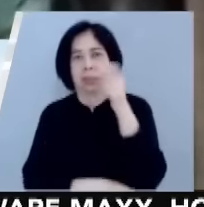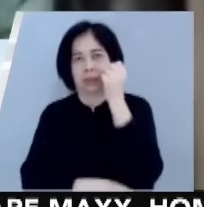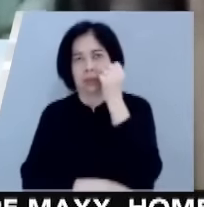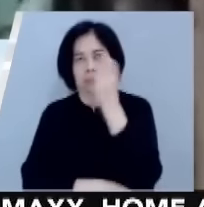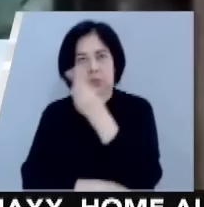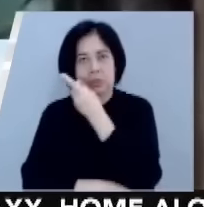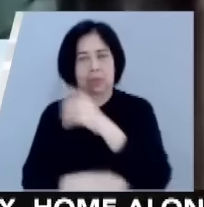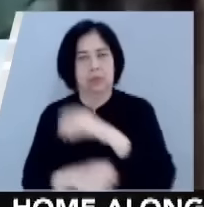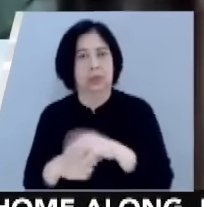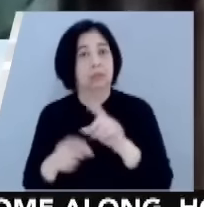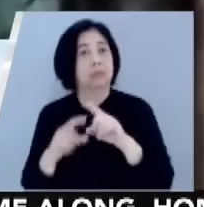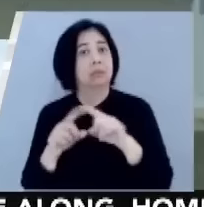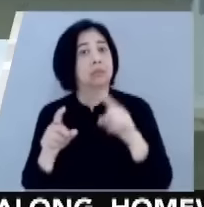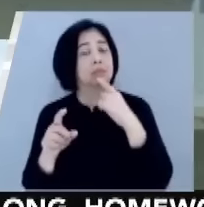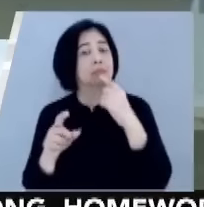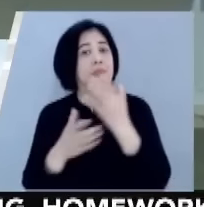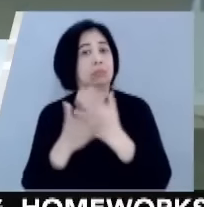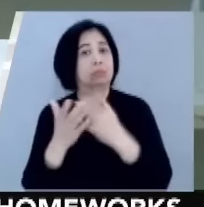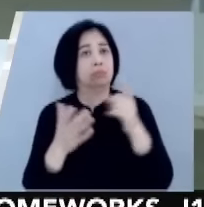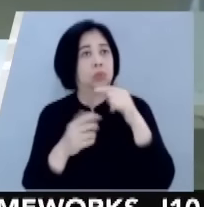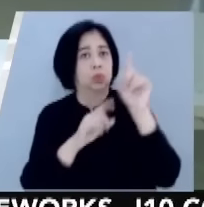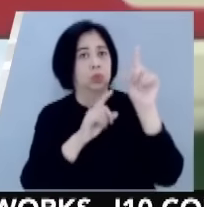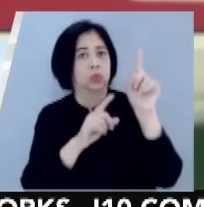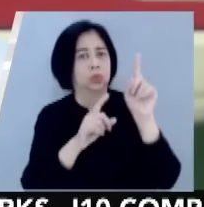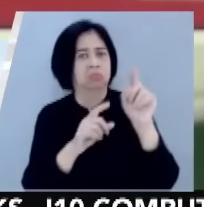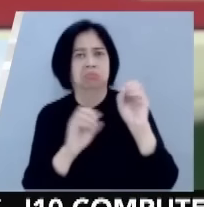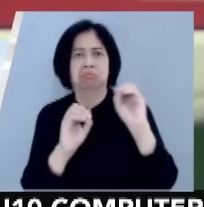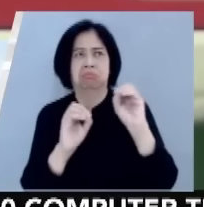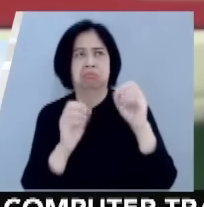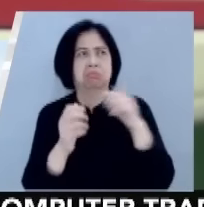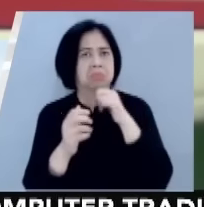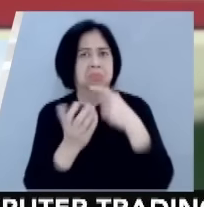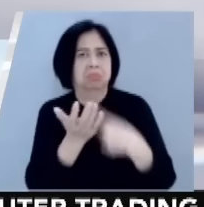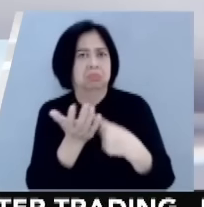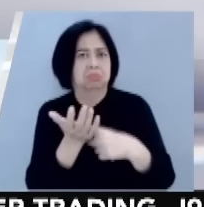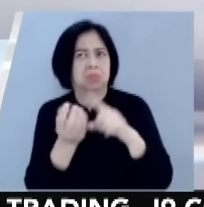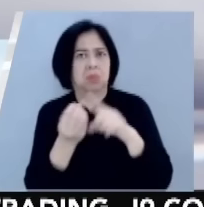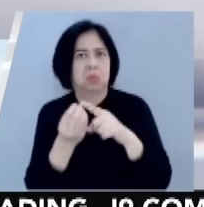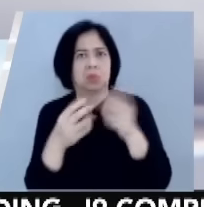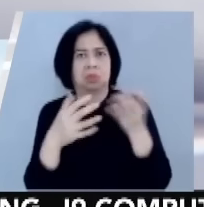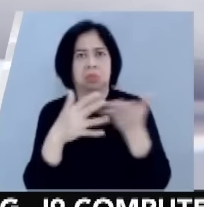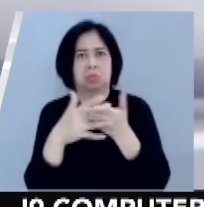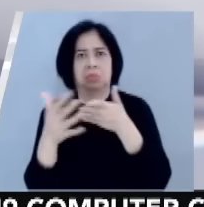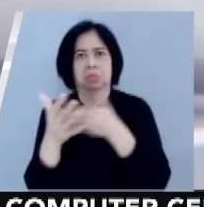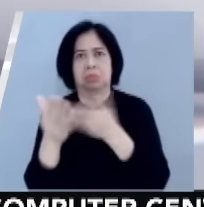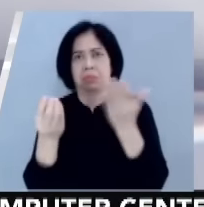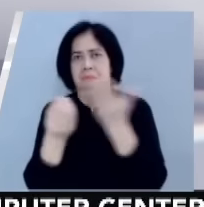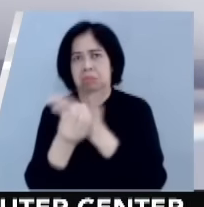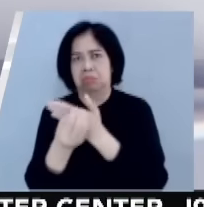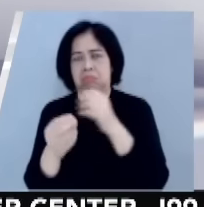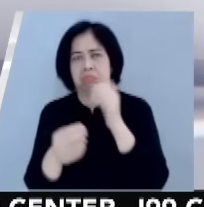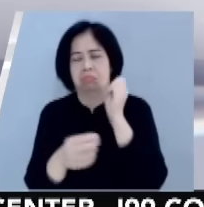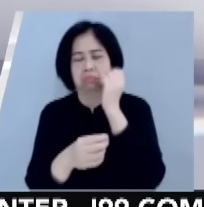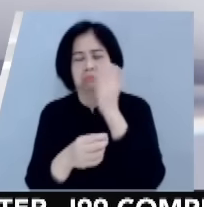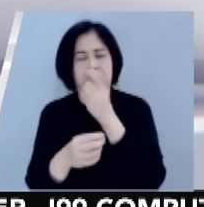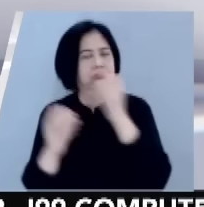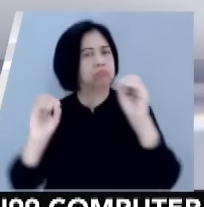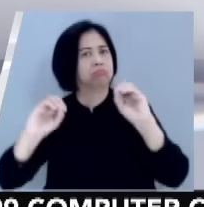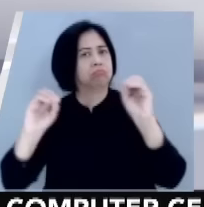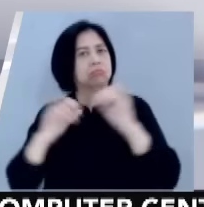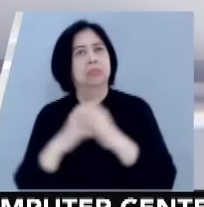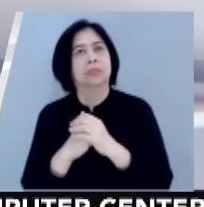Pero sabi ng ilang mga dumalo, hindi raw nila napag-usapan ang impeachment. Walang napag-usapan tungkol doon. Yun lang.